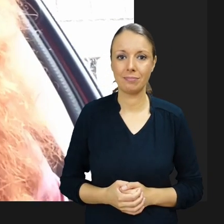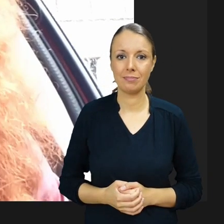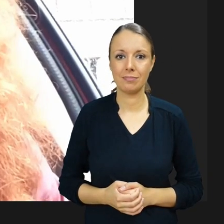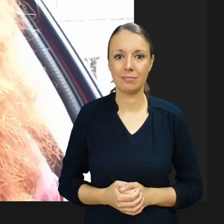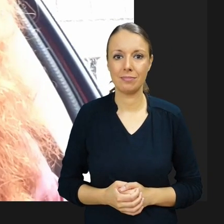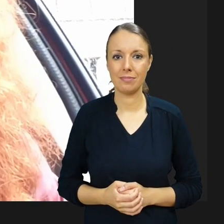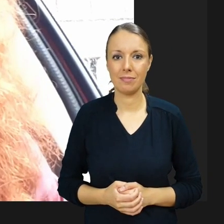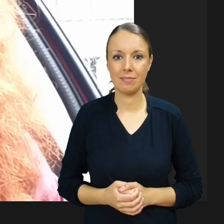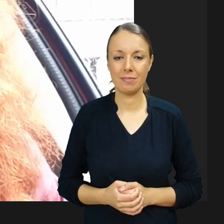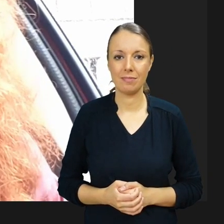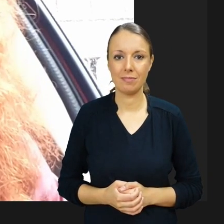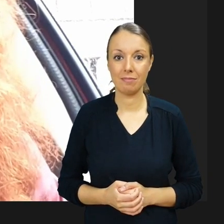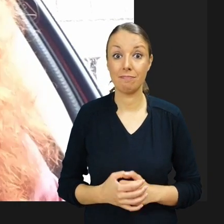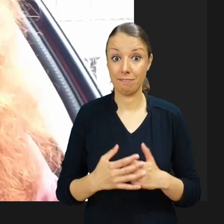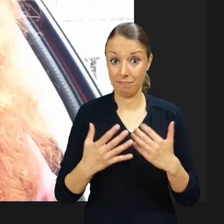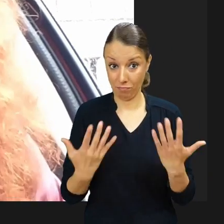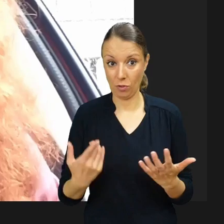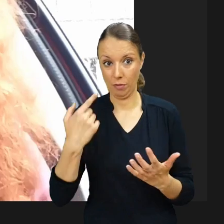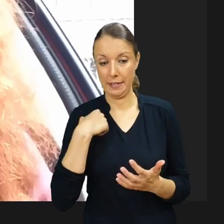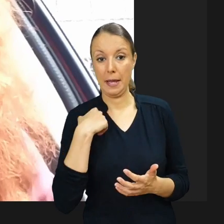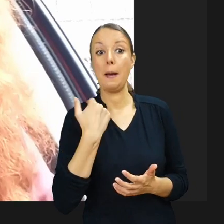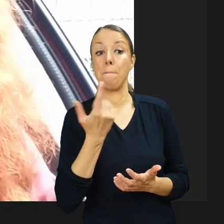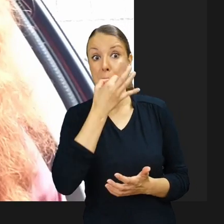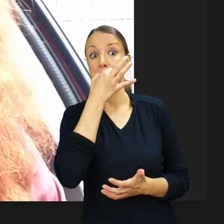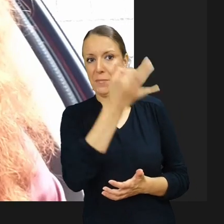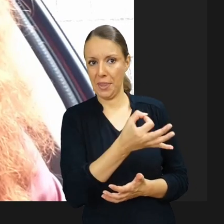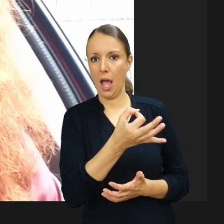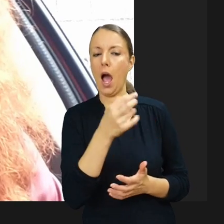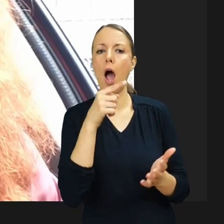Na co dostałam odmowę